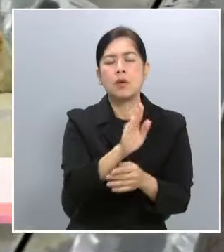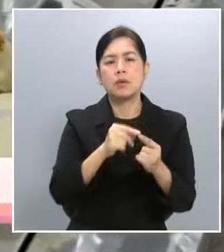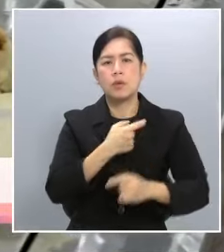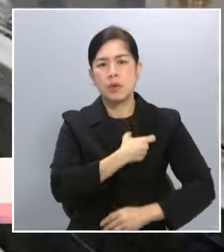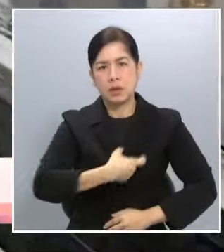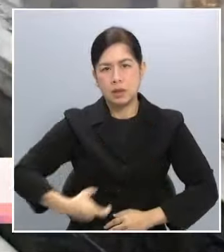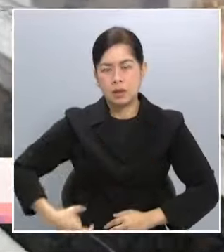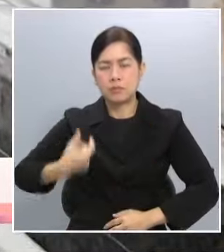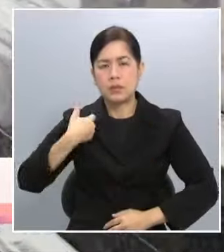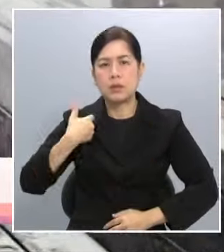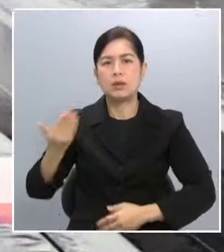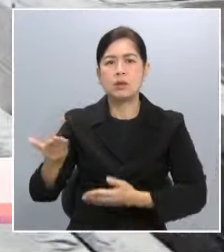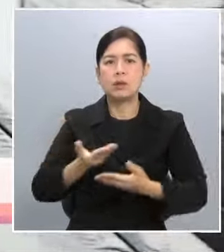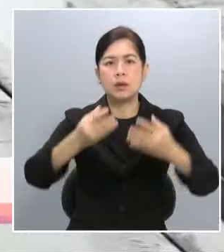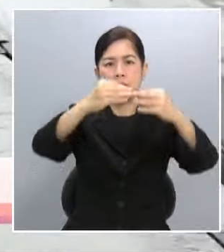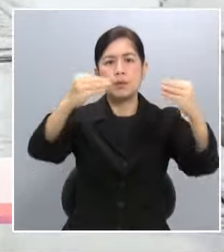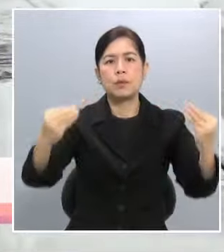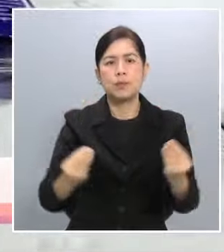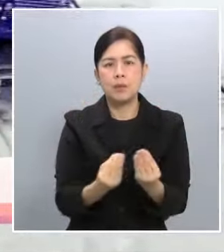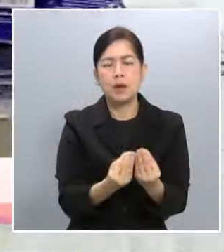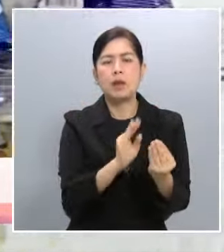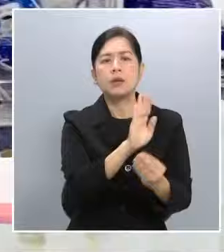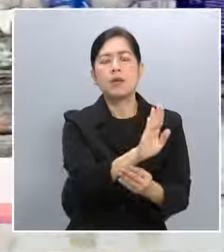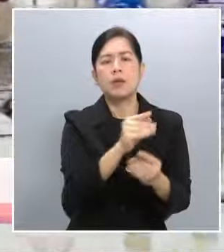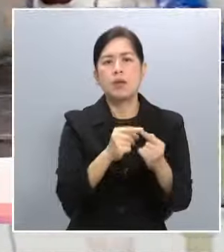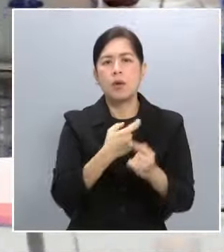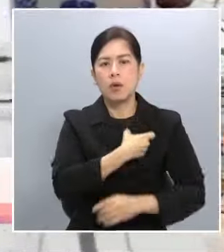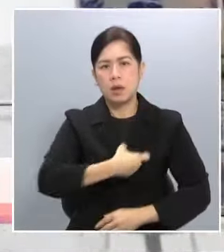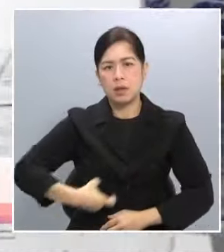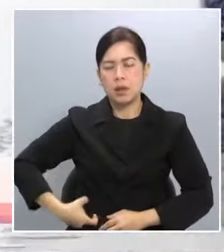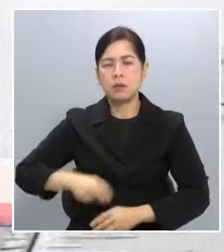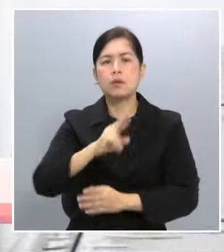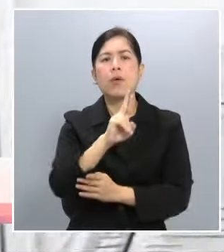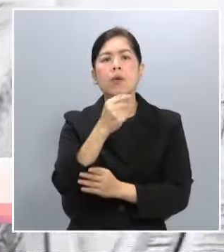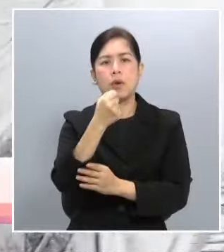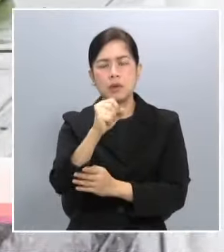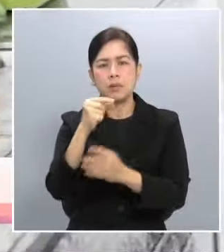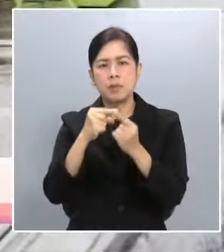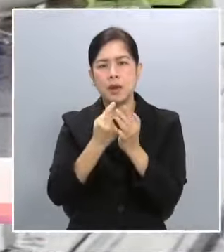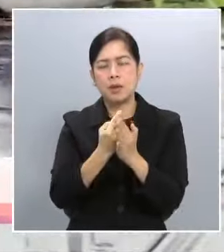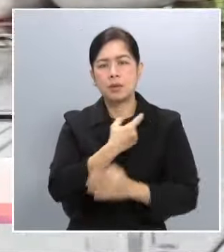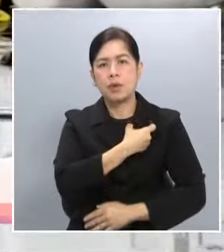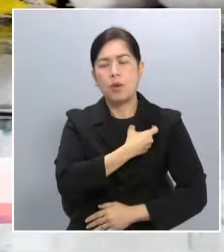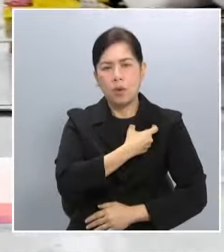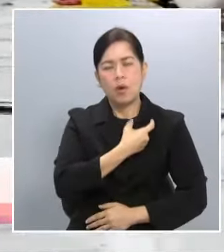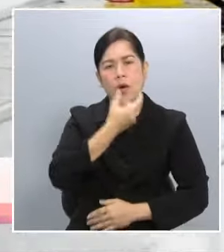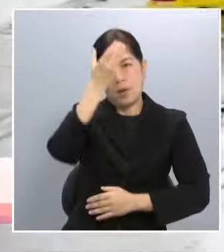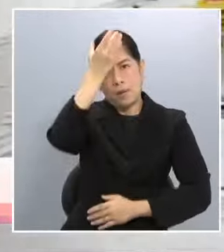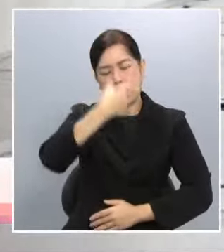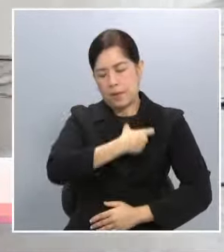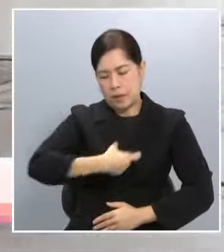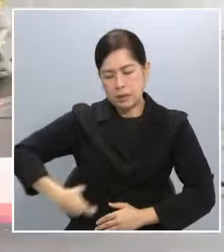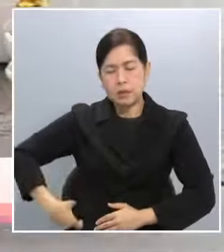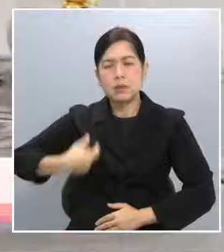พระบาทสมเด็จพระเจ้าอยู่หัวสมเด็จพระนางเจ้าพระบรมราชินีและพระบรมวงศานุวงศ์วางหน้าหีบศพผู้เสีย